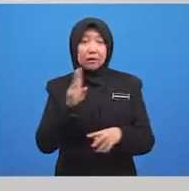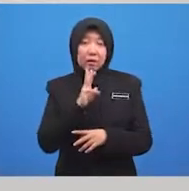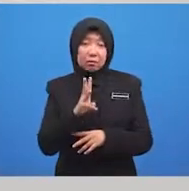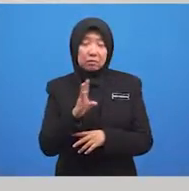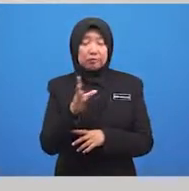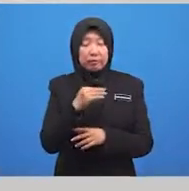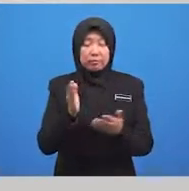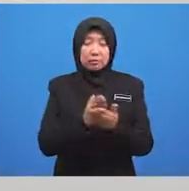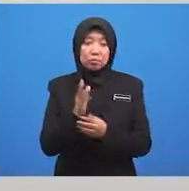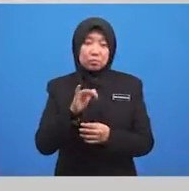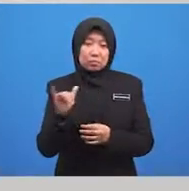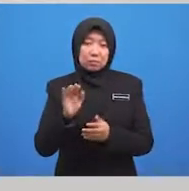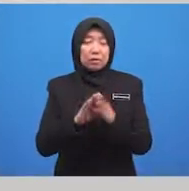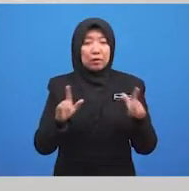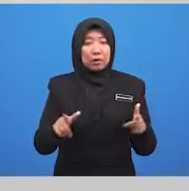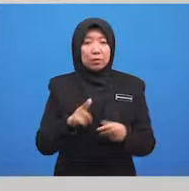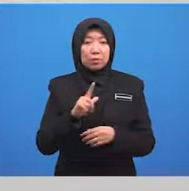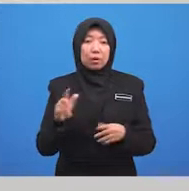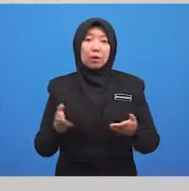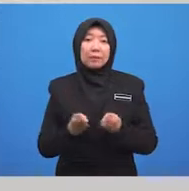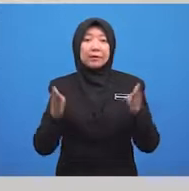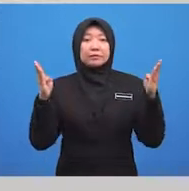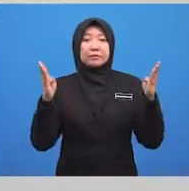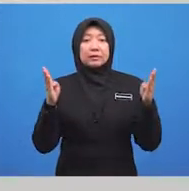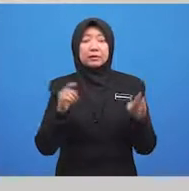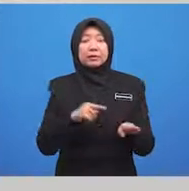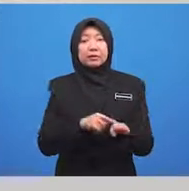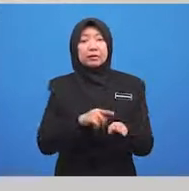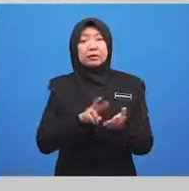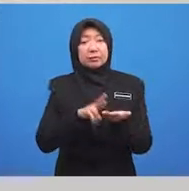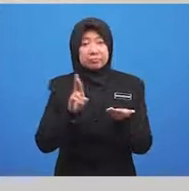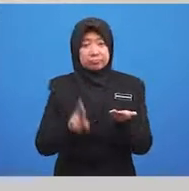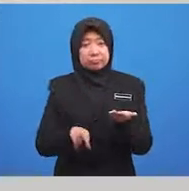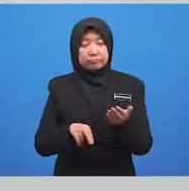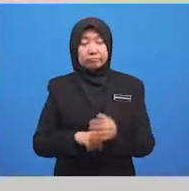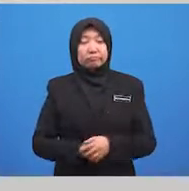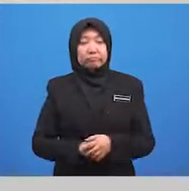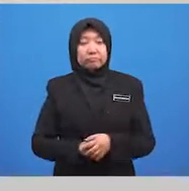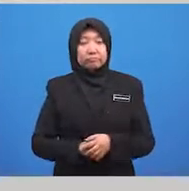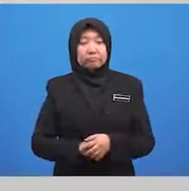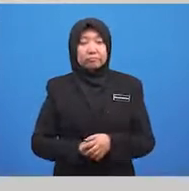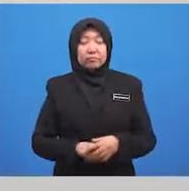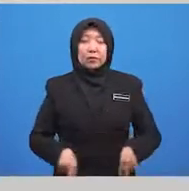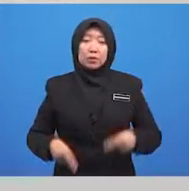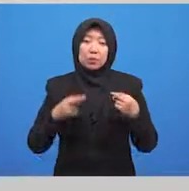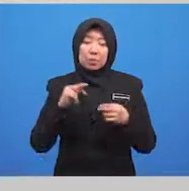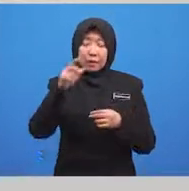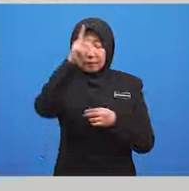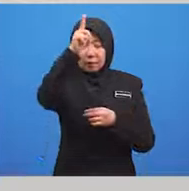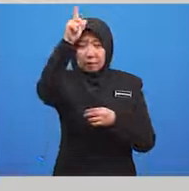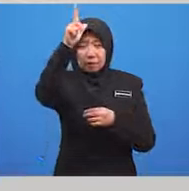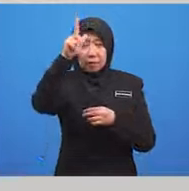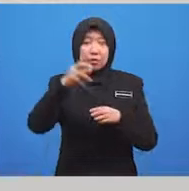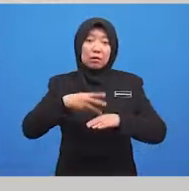dan seterusnya berlakulah banjir di kawasan yang rendah. Hidupan liar yang terdapat di kawasan